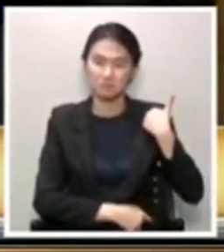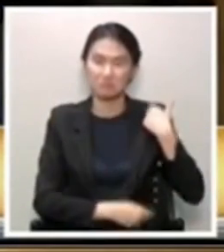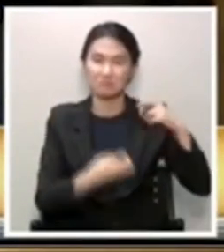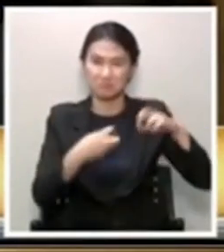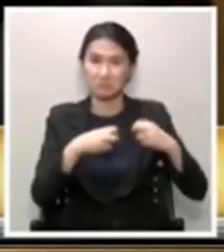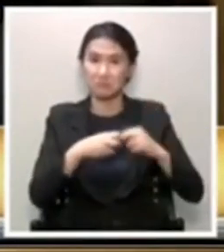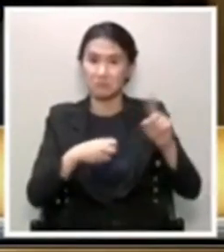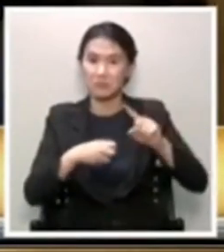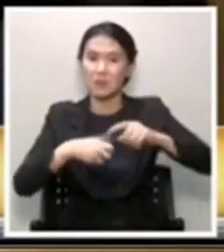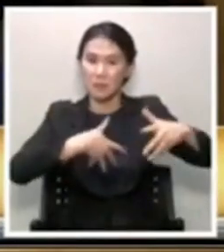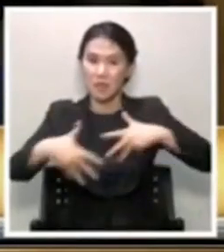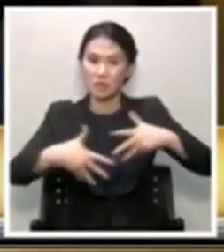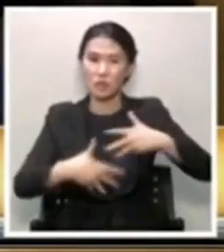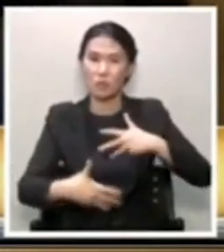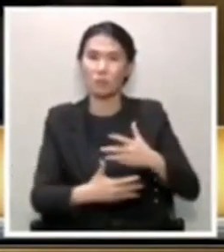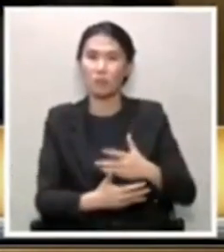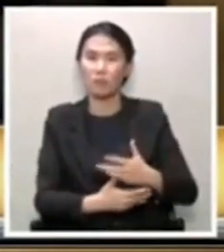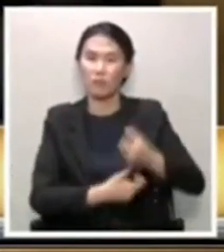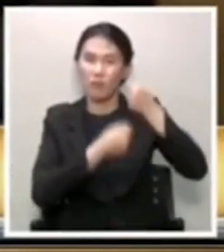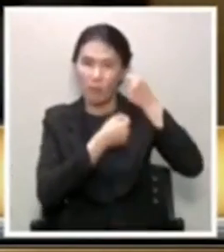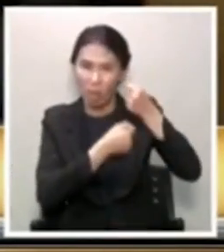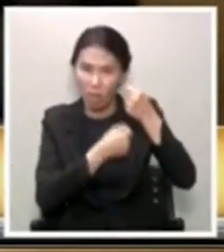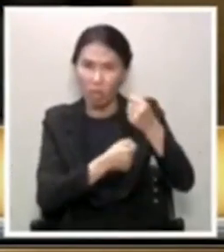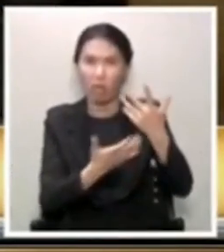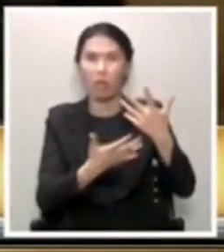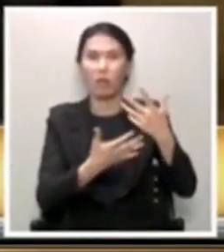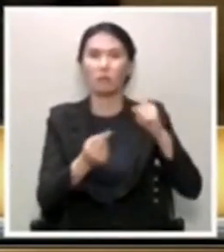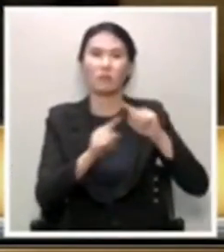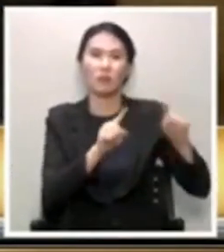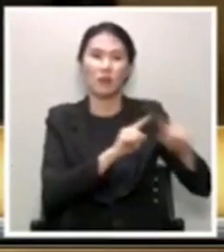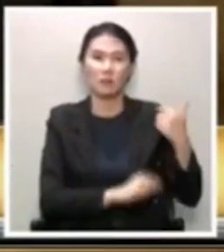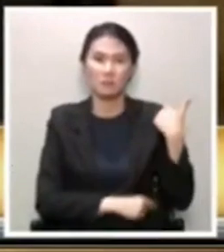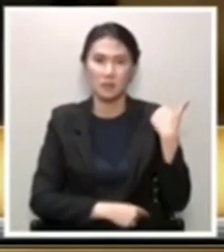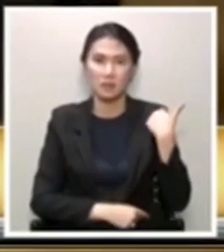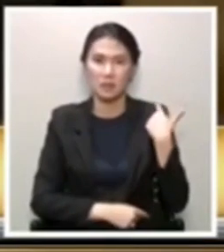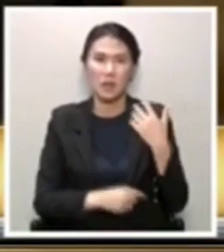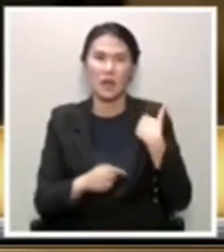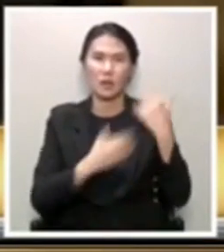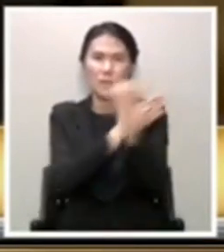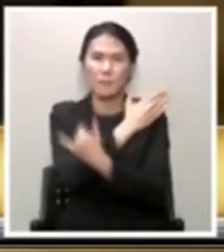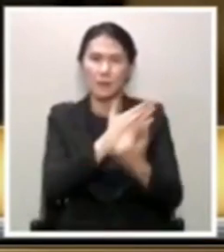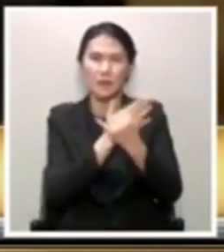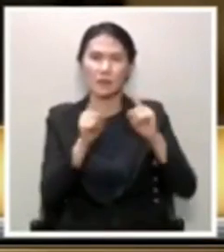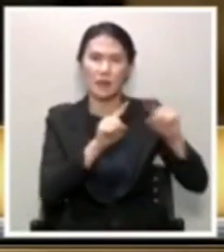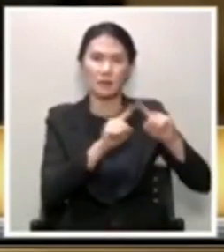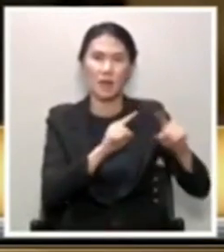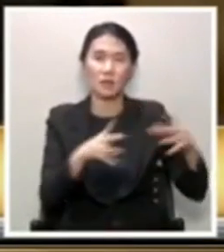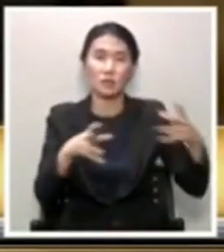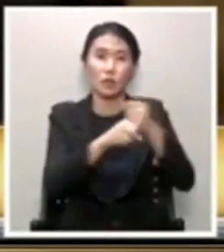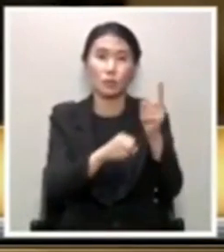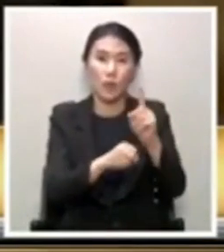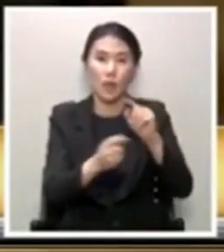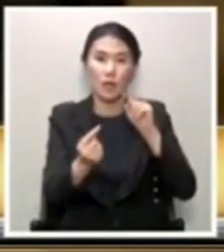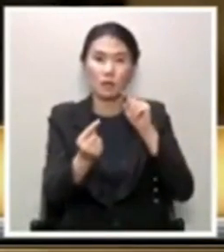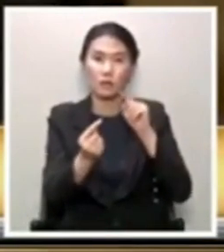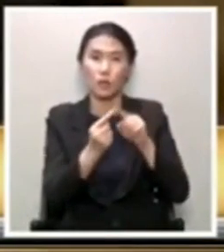านปลายกลายเป็นวิกฤตการณ์ทางการเมืองเกิดเป็นวิกฤตการณ์ในทางรัฐธรรมนูญและหลายประเทศก็ไปจบลงด้วยวิธีการนอกระบบอย่างเ